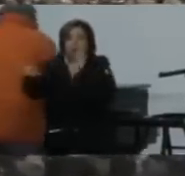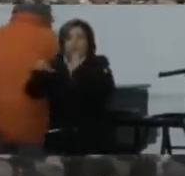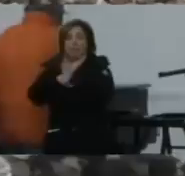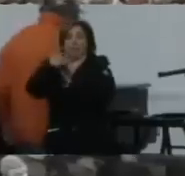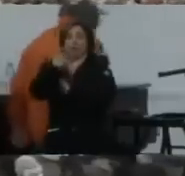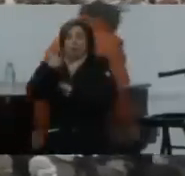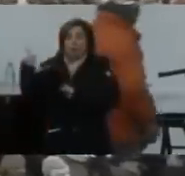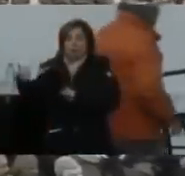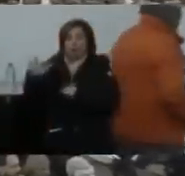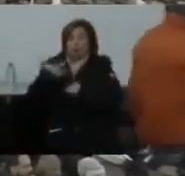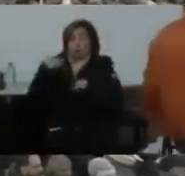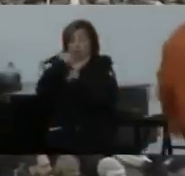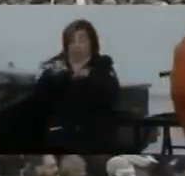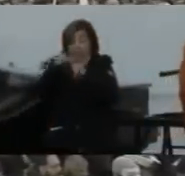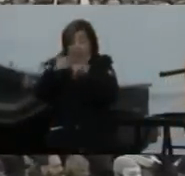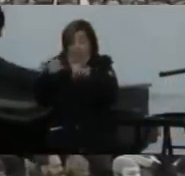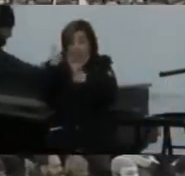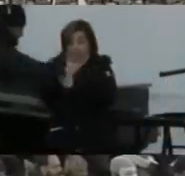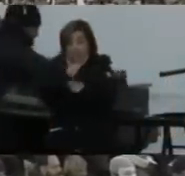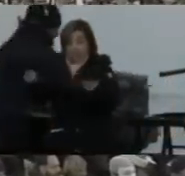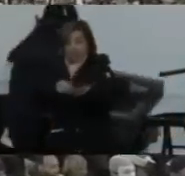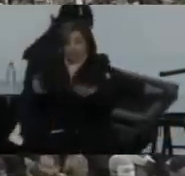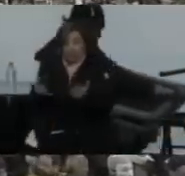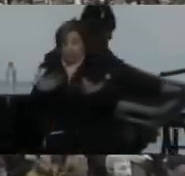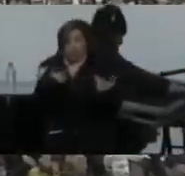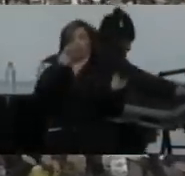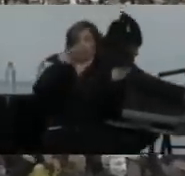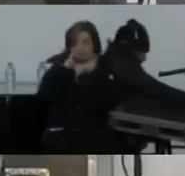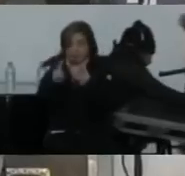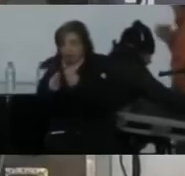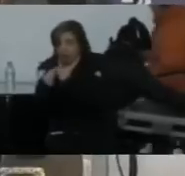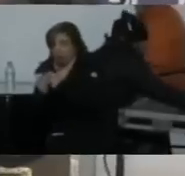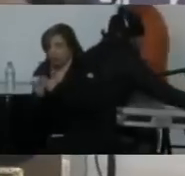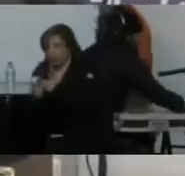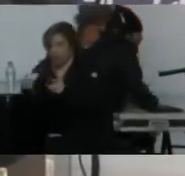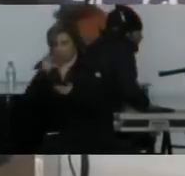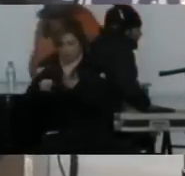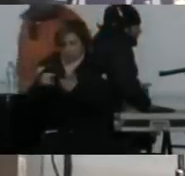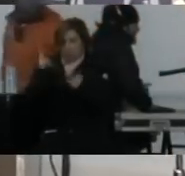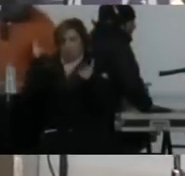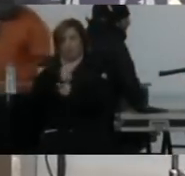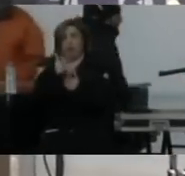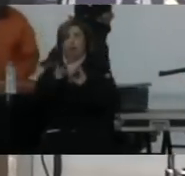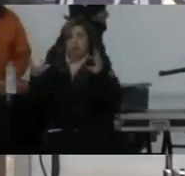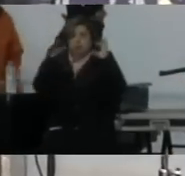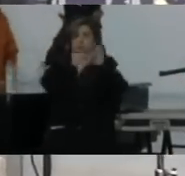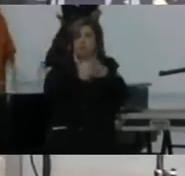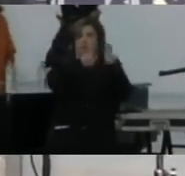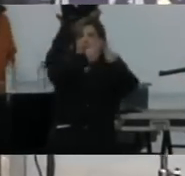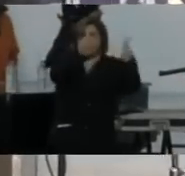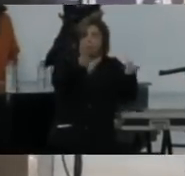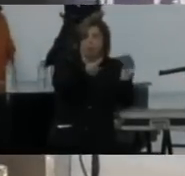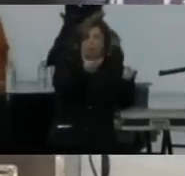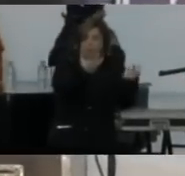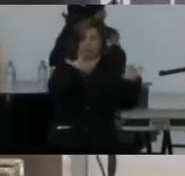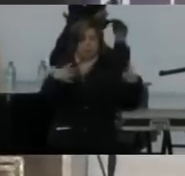cos'è, è che quel paragrafo lì toglie il comma che aboliva le province, quindi attraverso il femminicidio non aboliscono più le province.